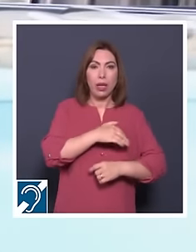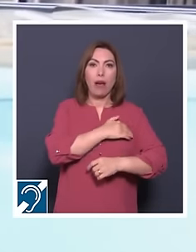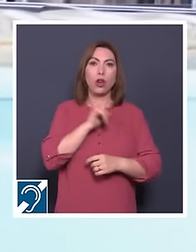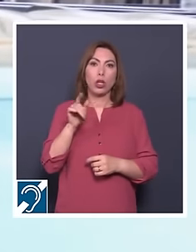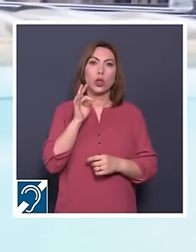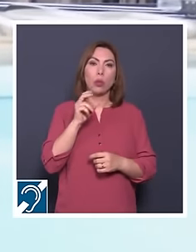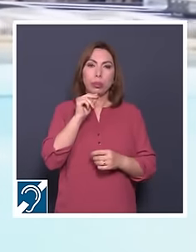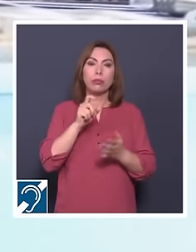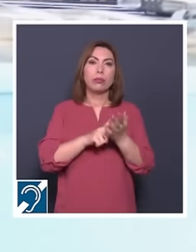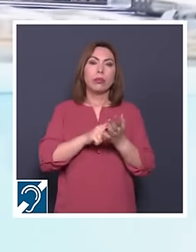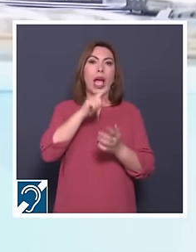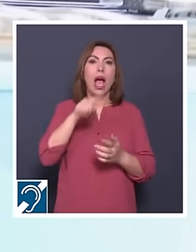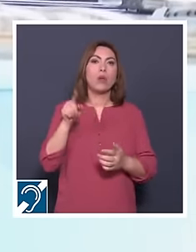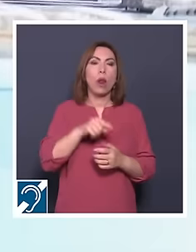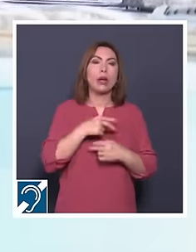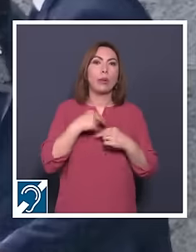cerut anularea procesului.